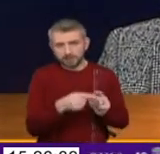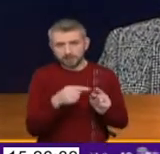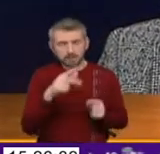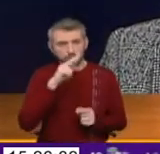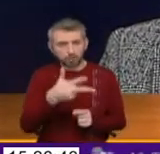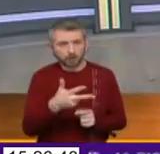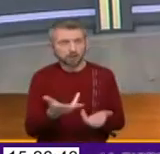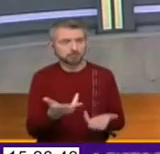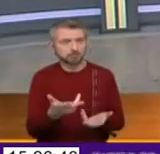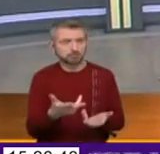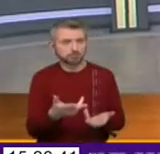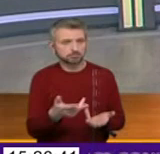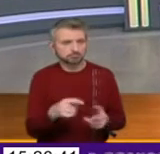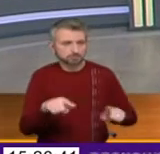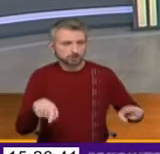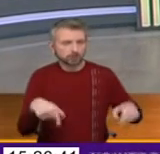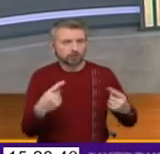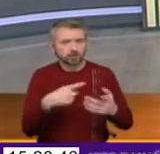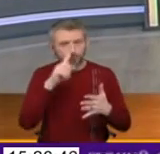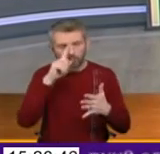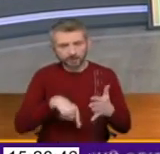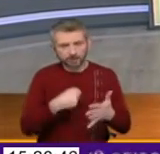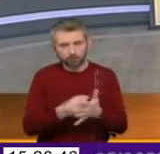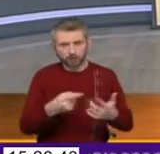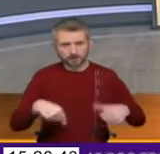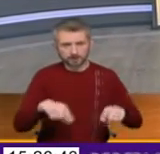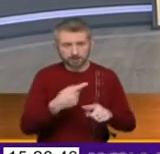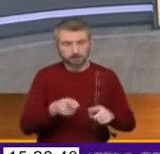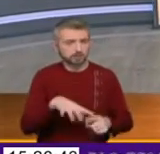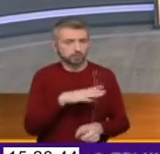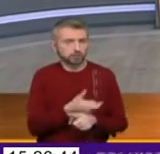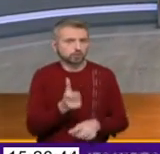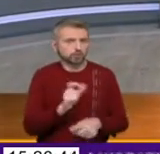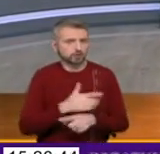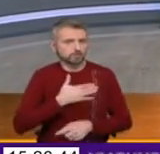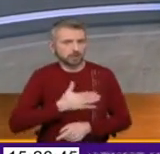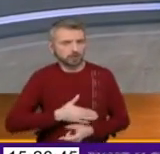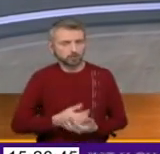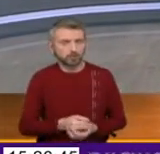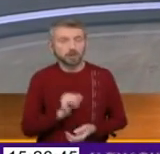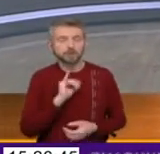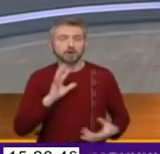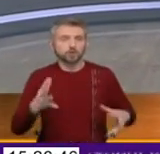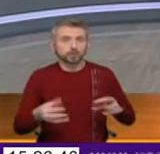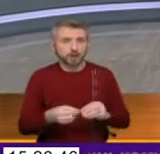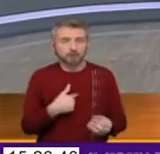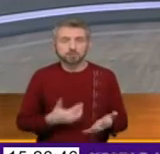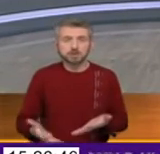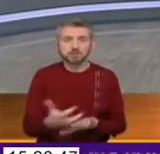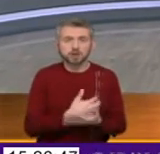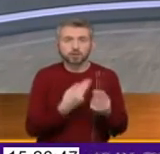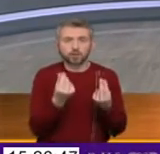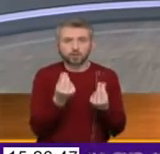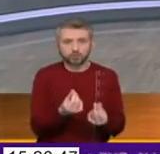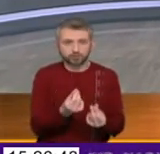3 роки сформулювалася така певна довіра до організації. Це було дуже надзвичайно приємно. І в результаті ми зібрали кошти